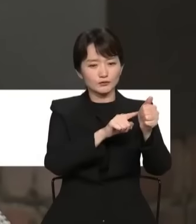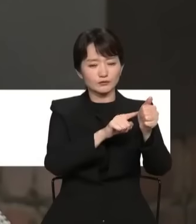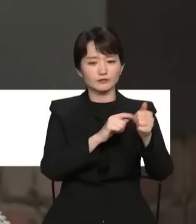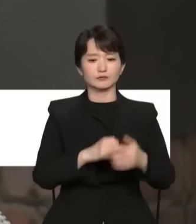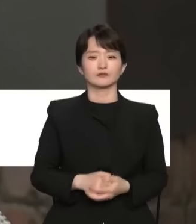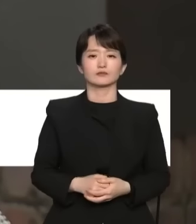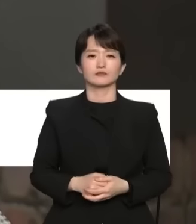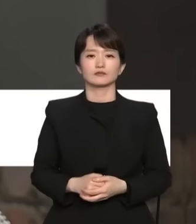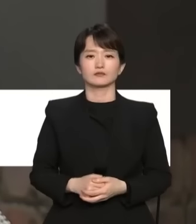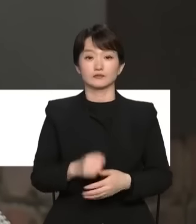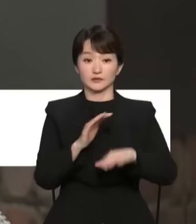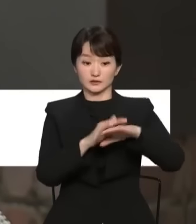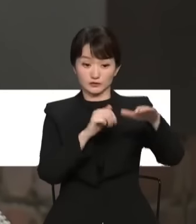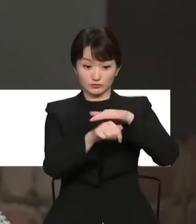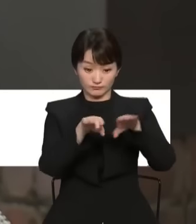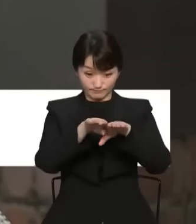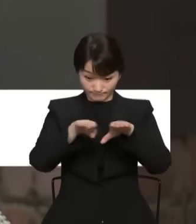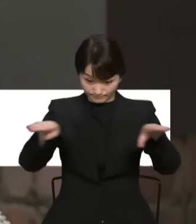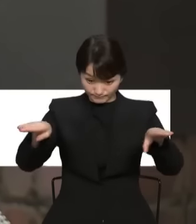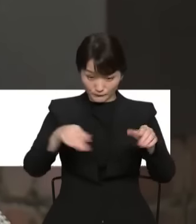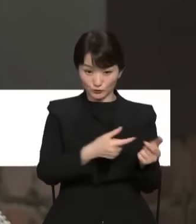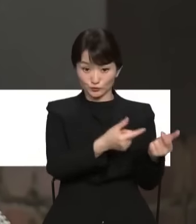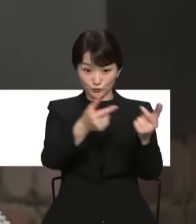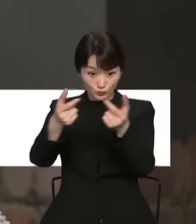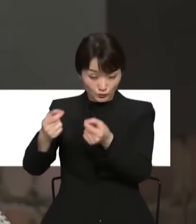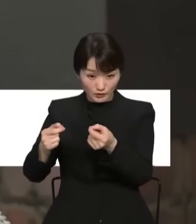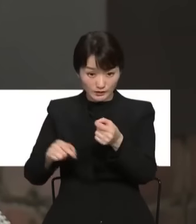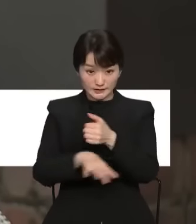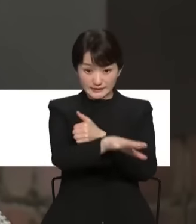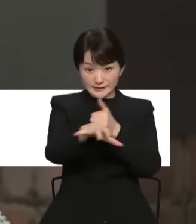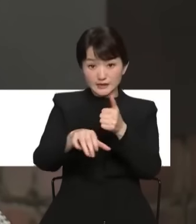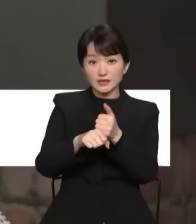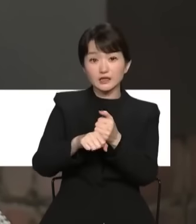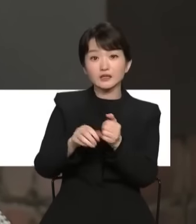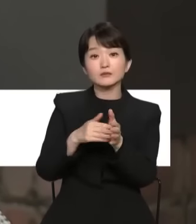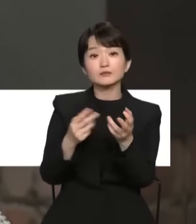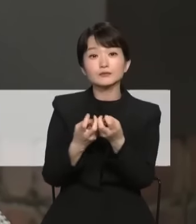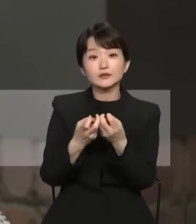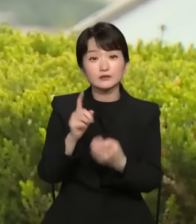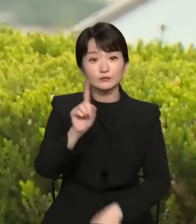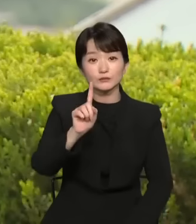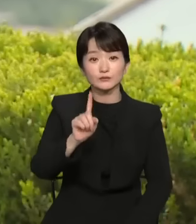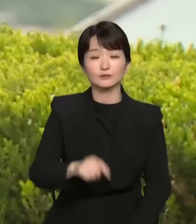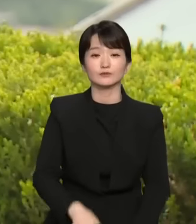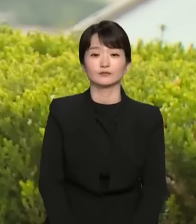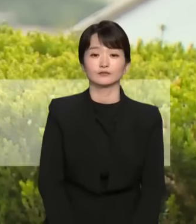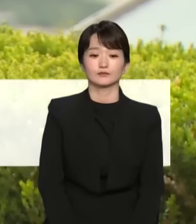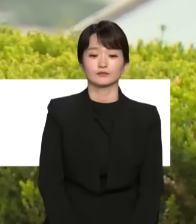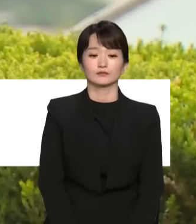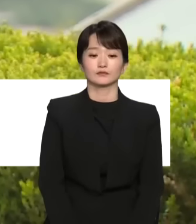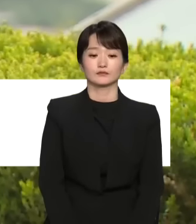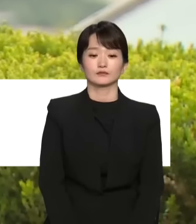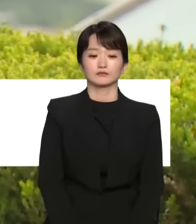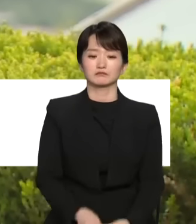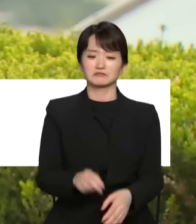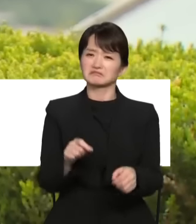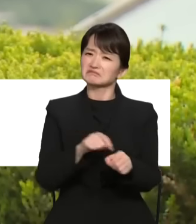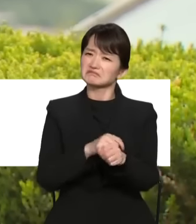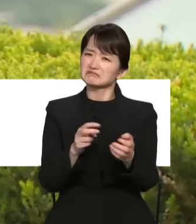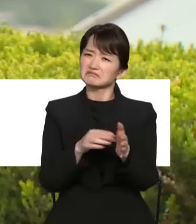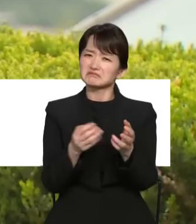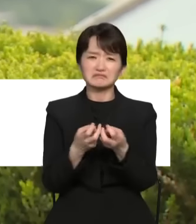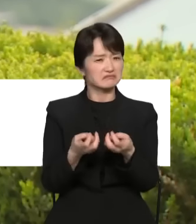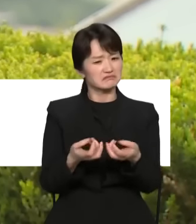그렇게 선수들을 좀 수평적이면서도 그렇게 장악할 수 있었던 비결이 어디에 있다고 보시나요? There are no secrets. There are